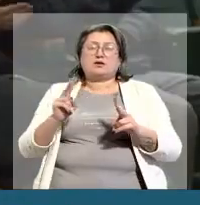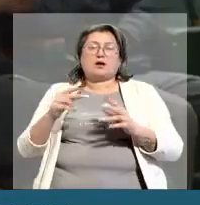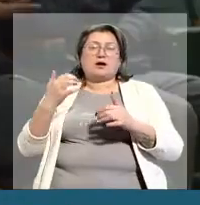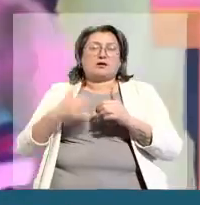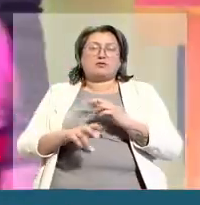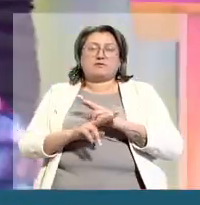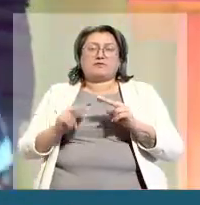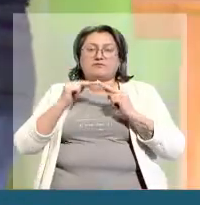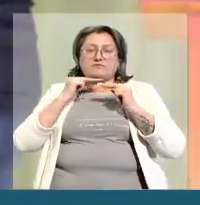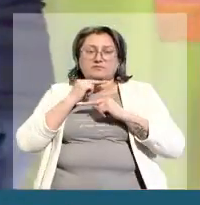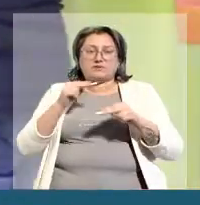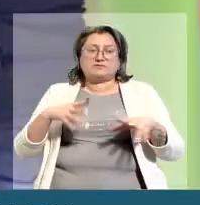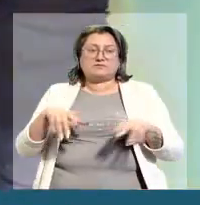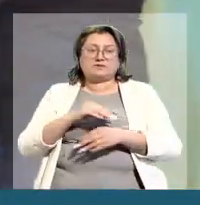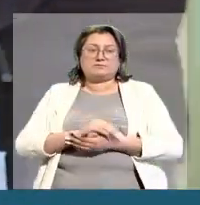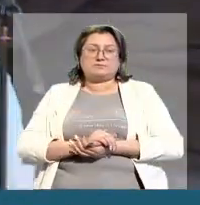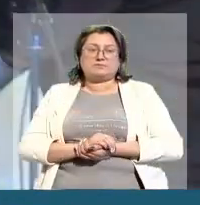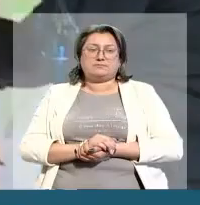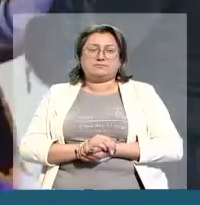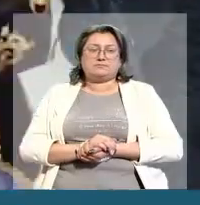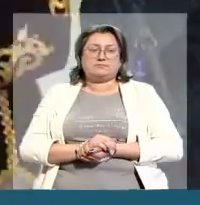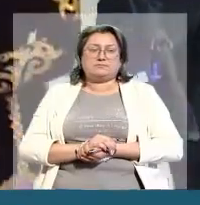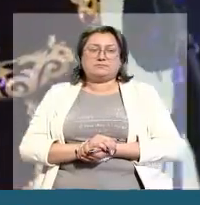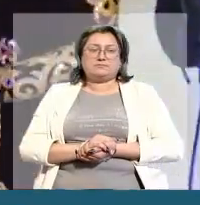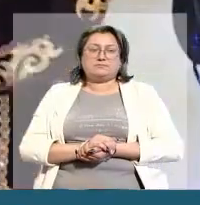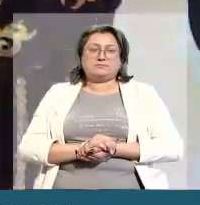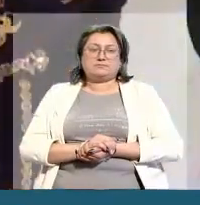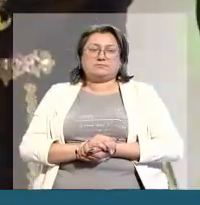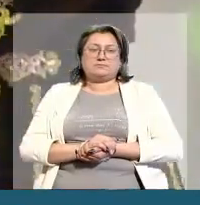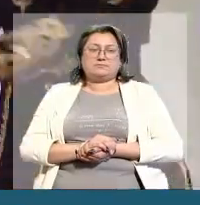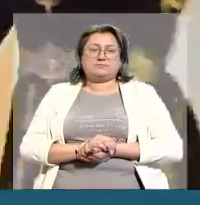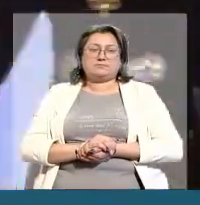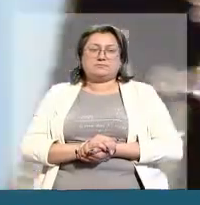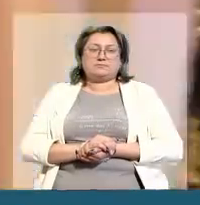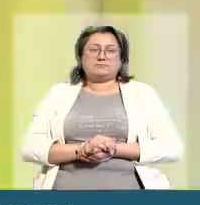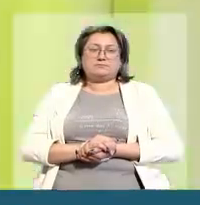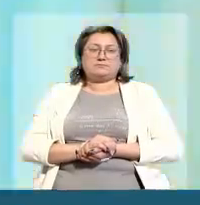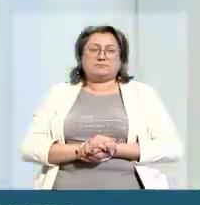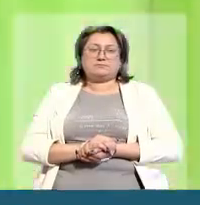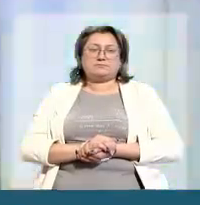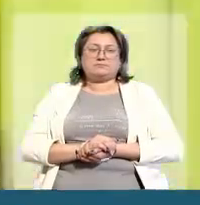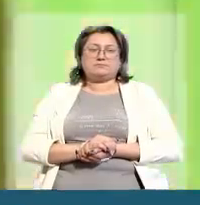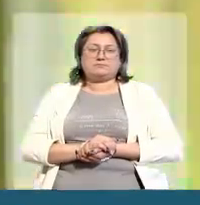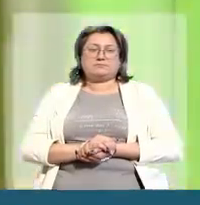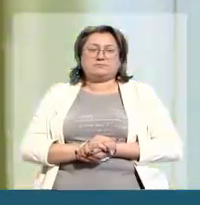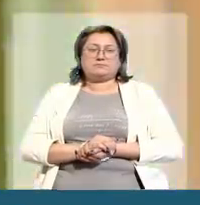қалмады. Старший повар полевой бригады компании ВР Зинаида Алексеевна